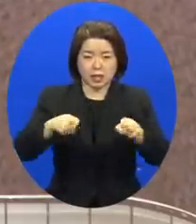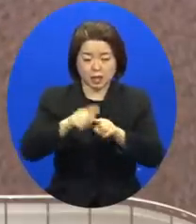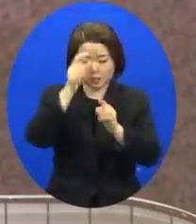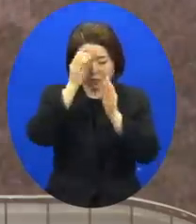하시겠습니다